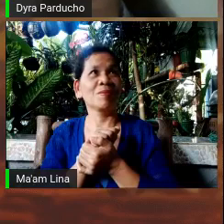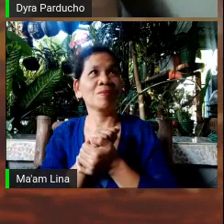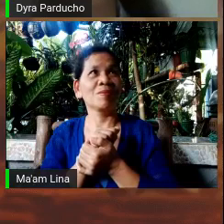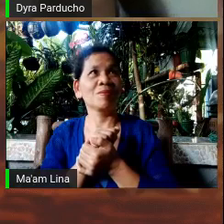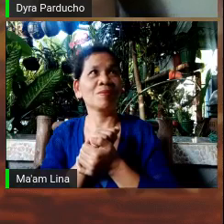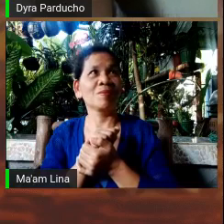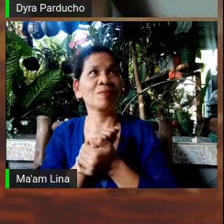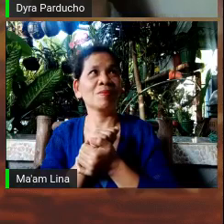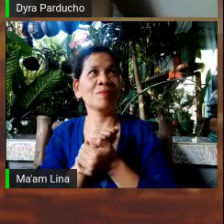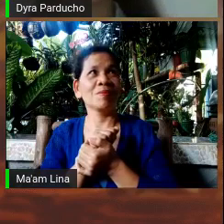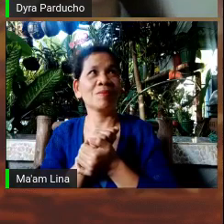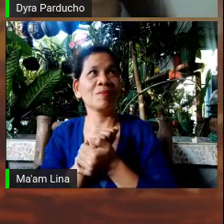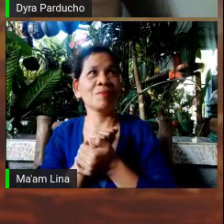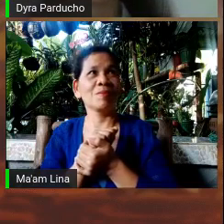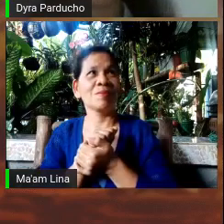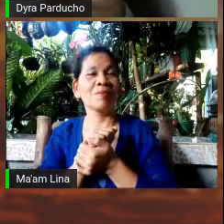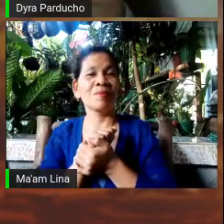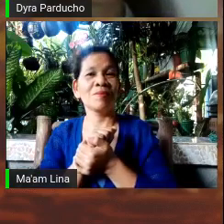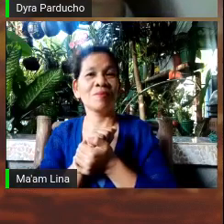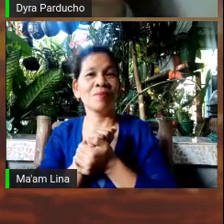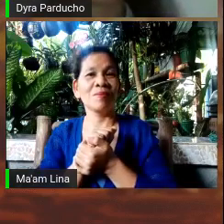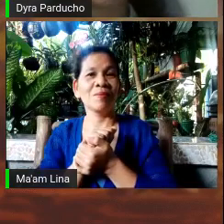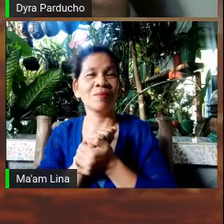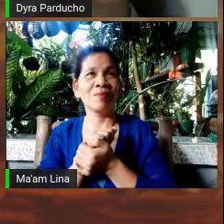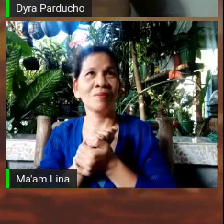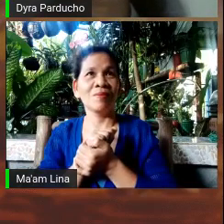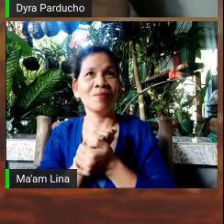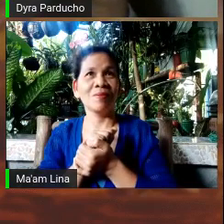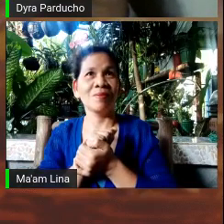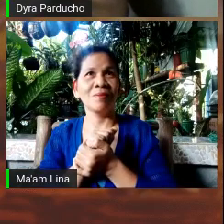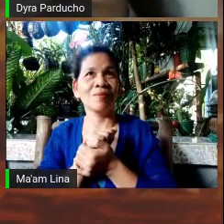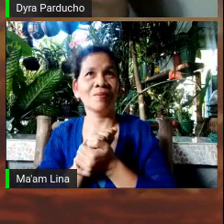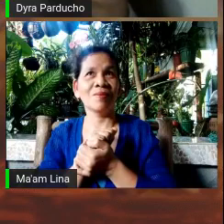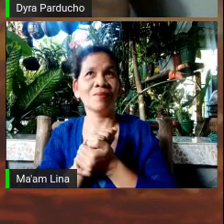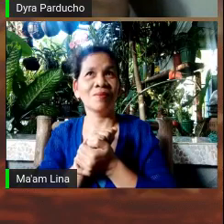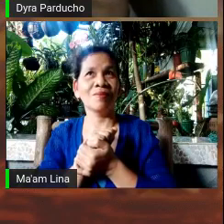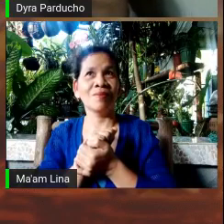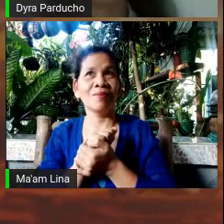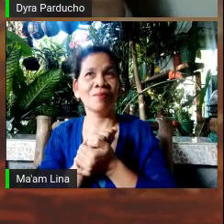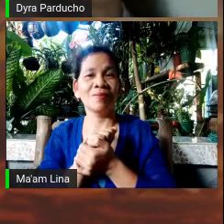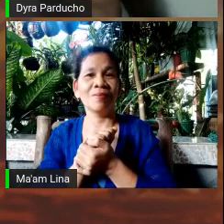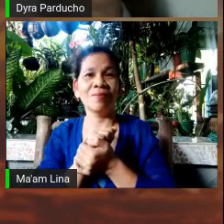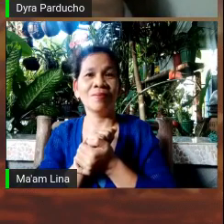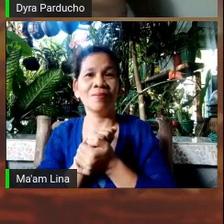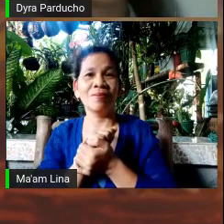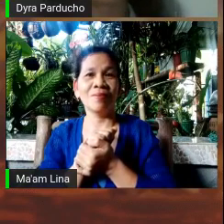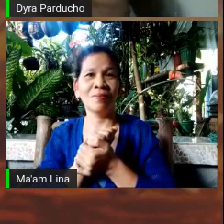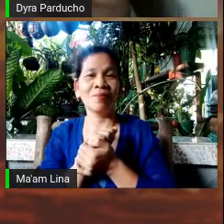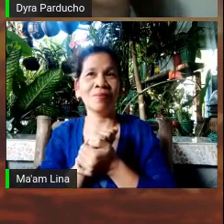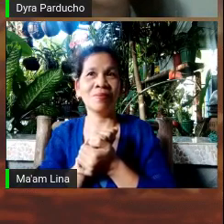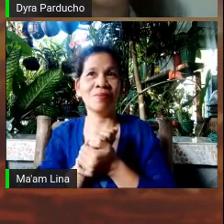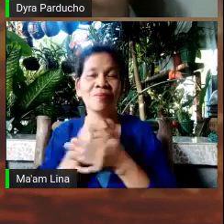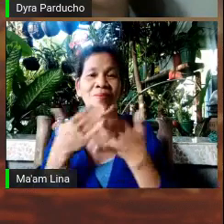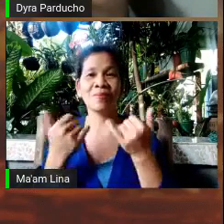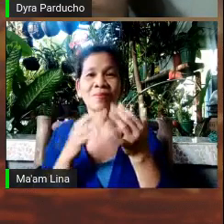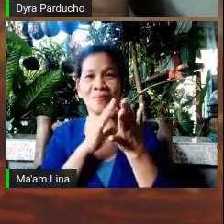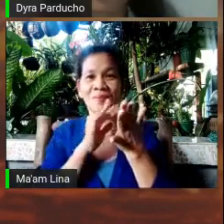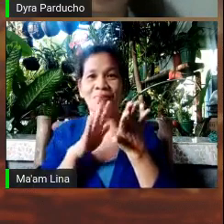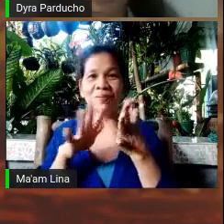baka, yung bullock. No? At yun po ay, dugo po nito ay siyang